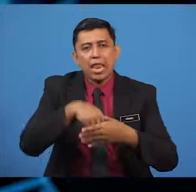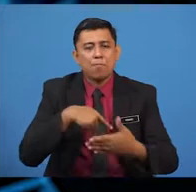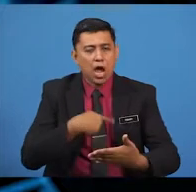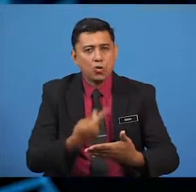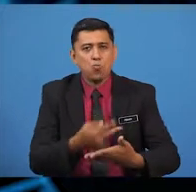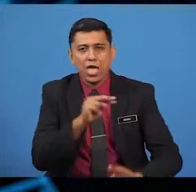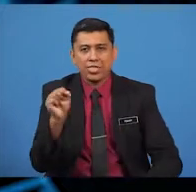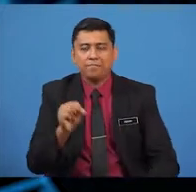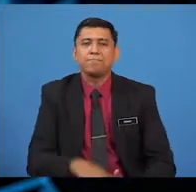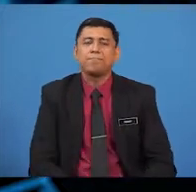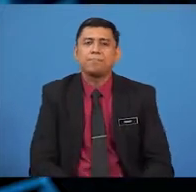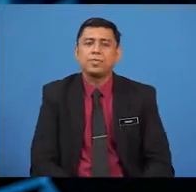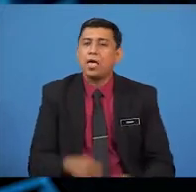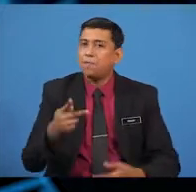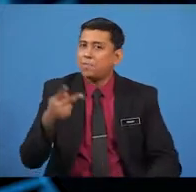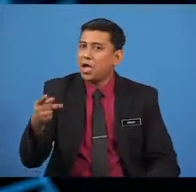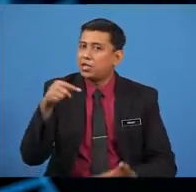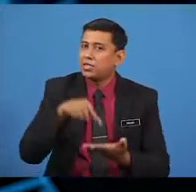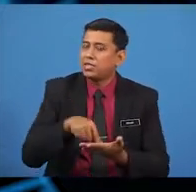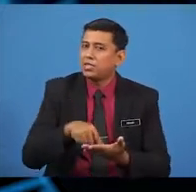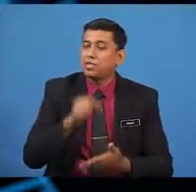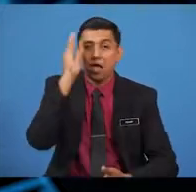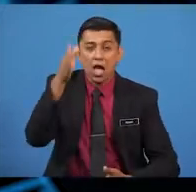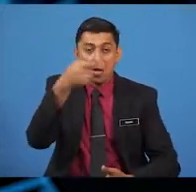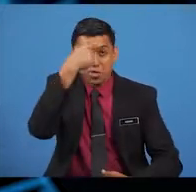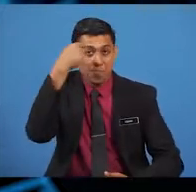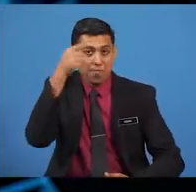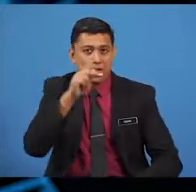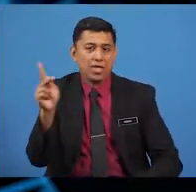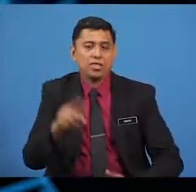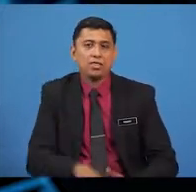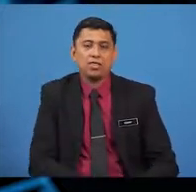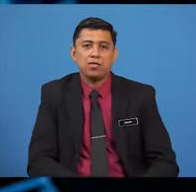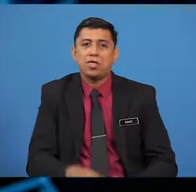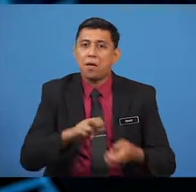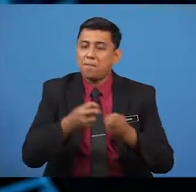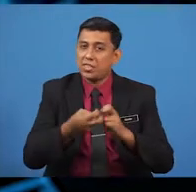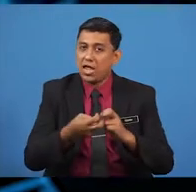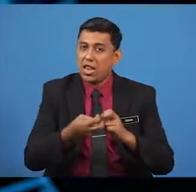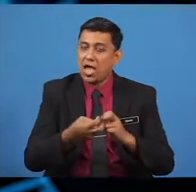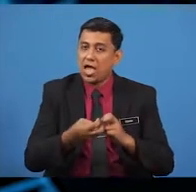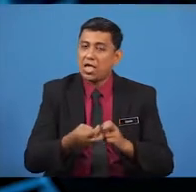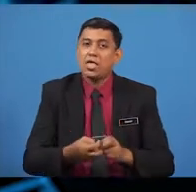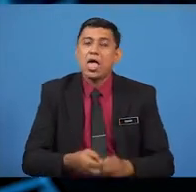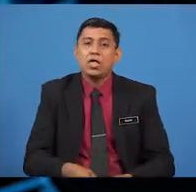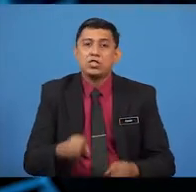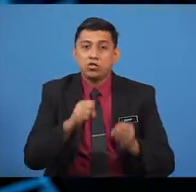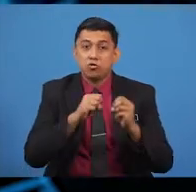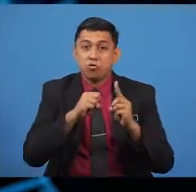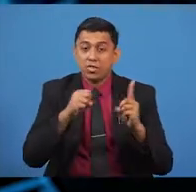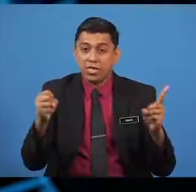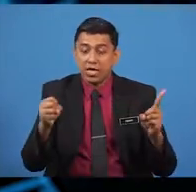kandungannya. Perkara ini akan menyebabkan masalah sosial yang